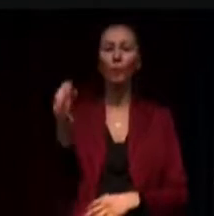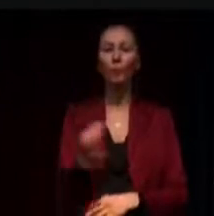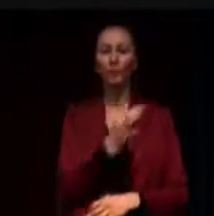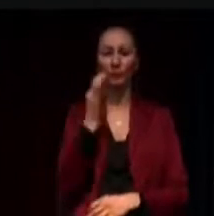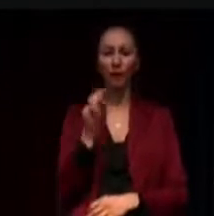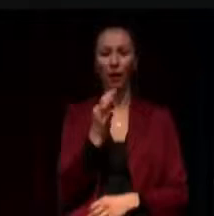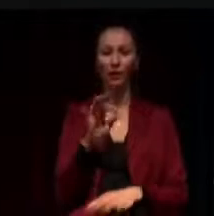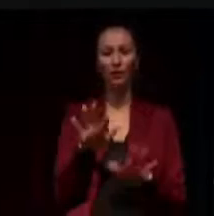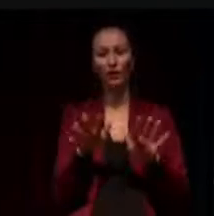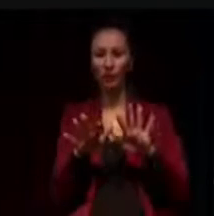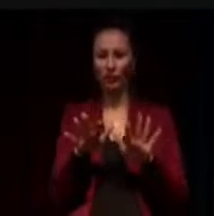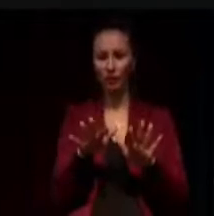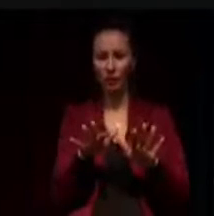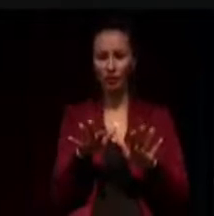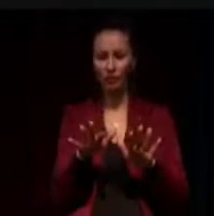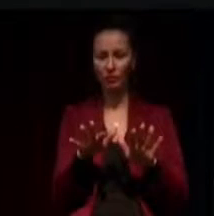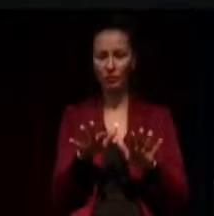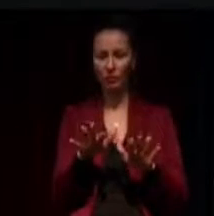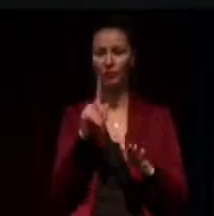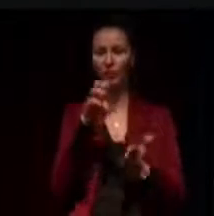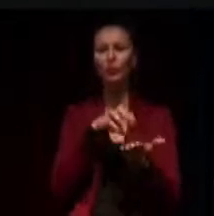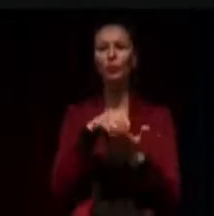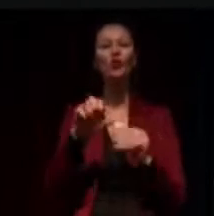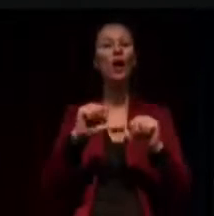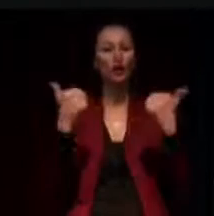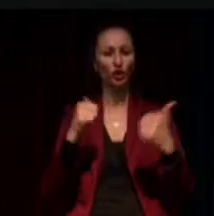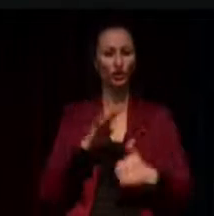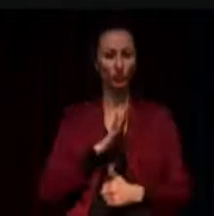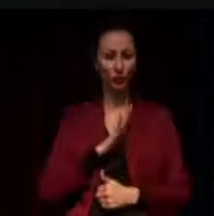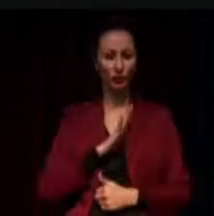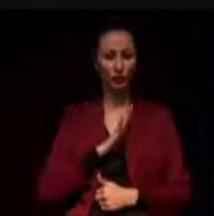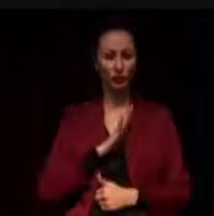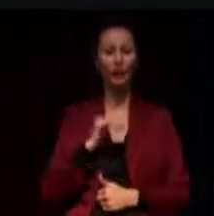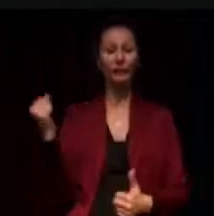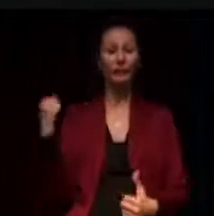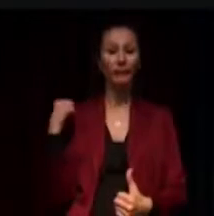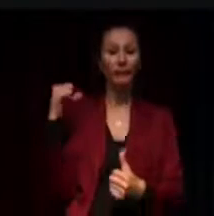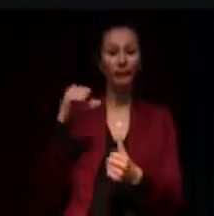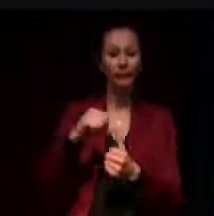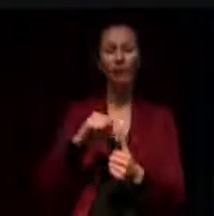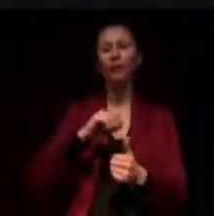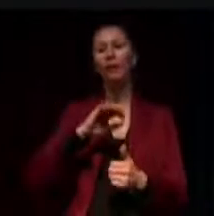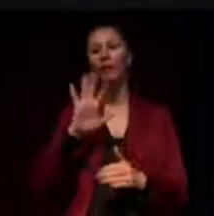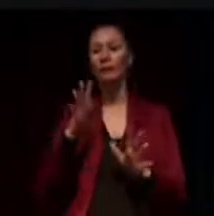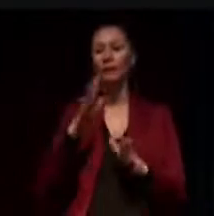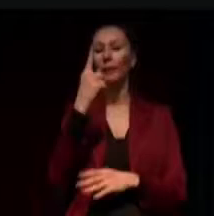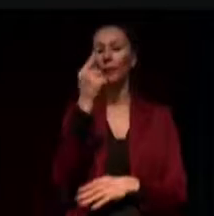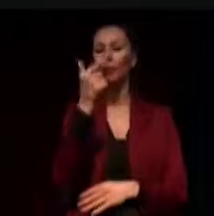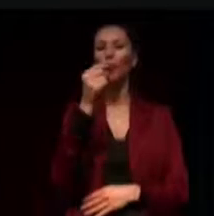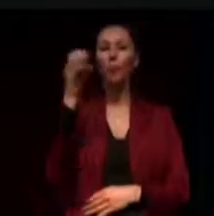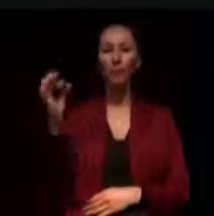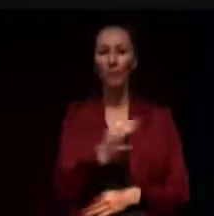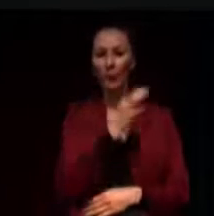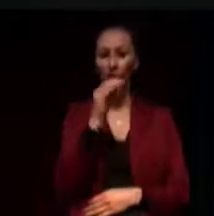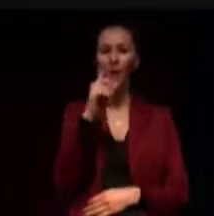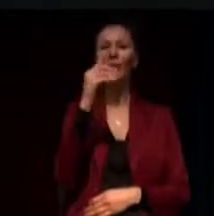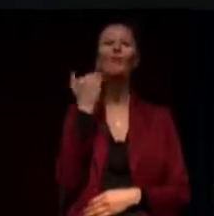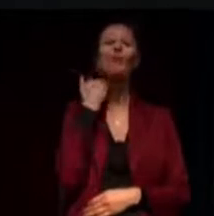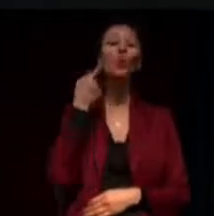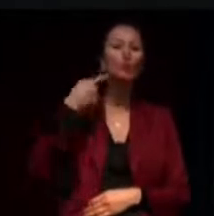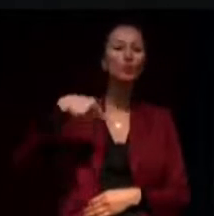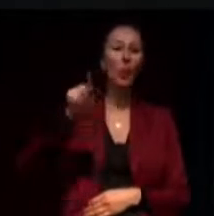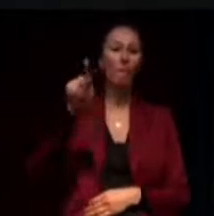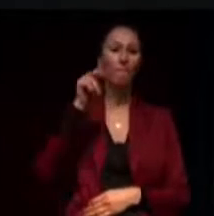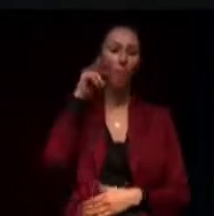milyar civarında bir bütçe açığı vardı. Ve yine yaklaşık 1,5 milyar civarında bir